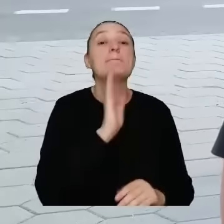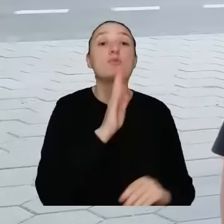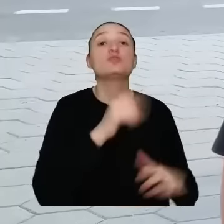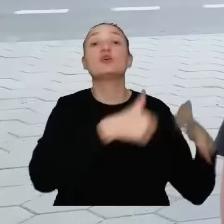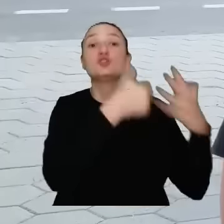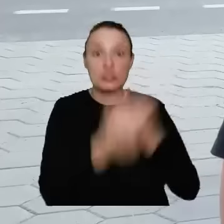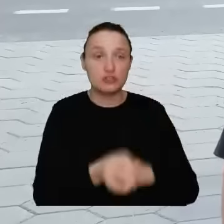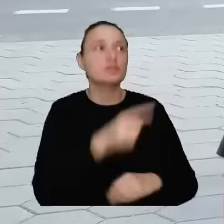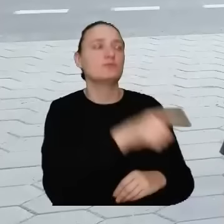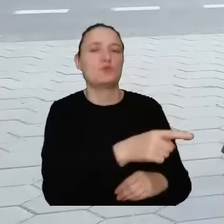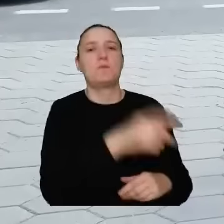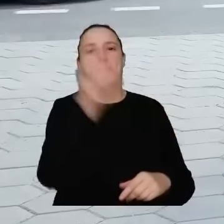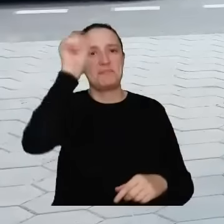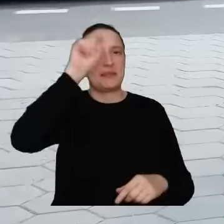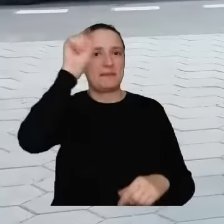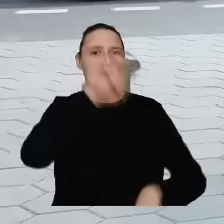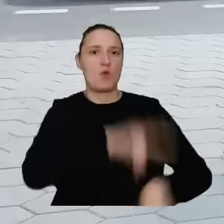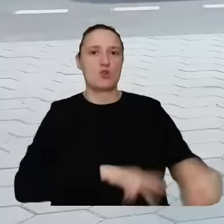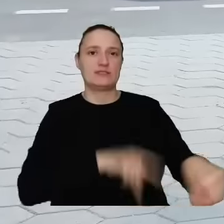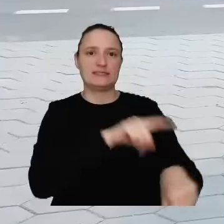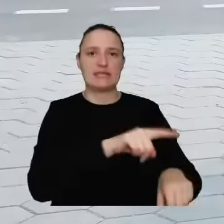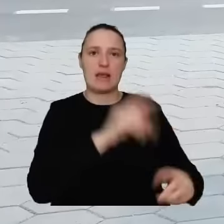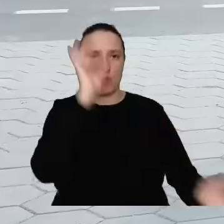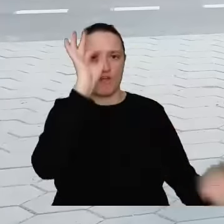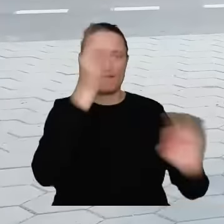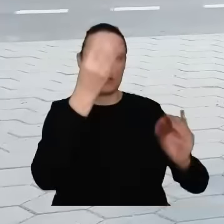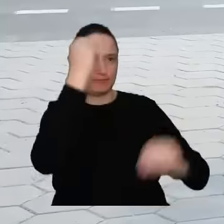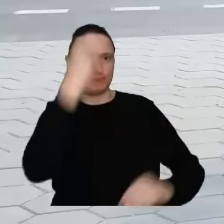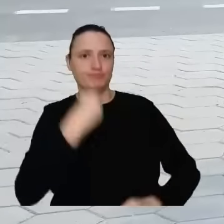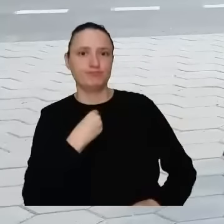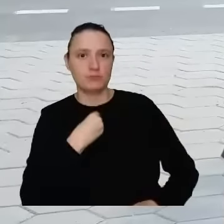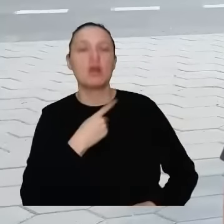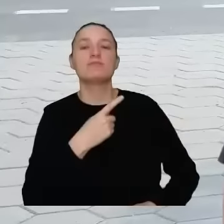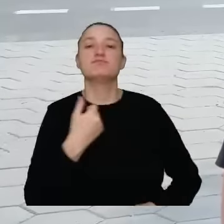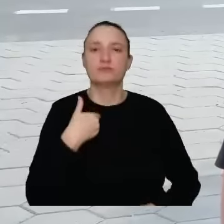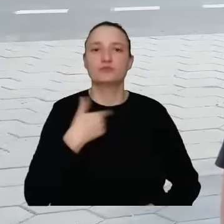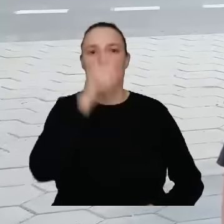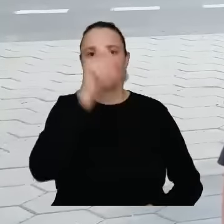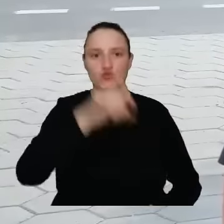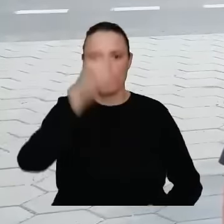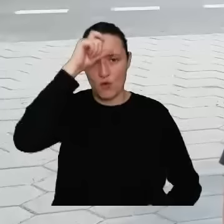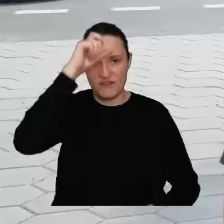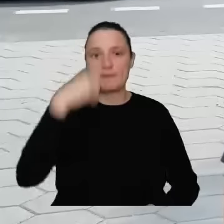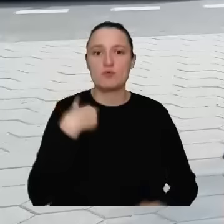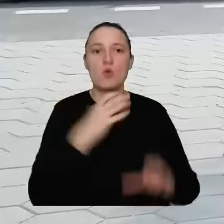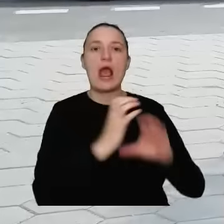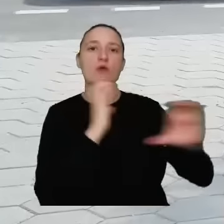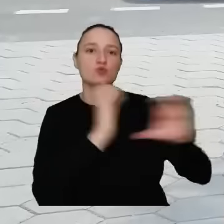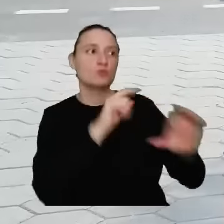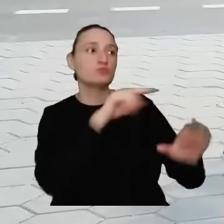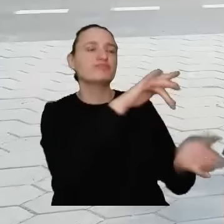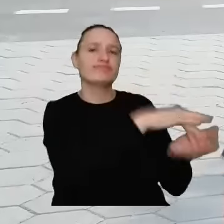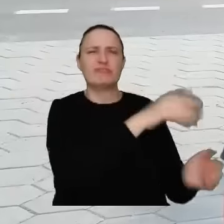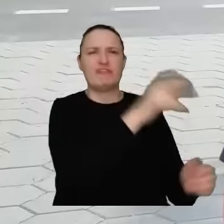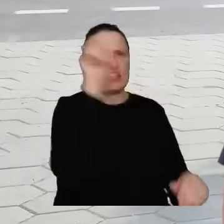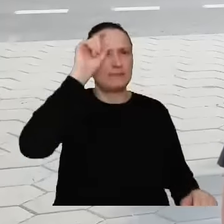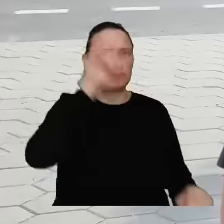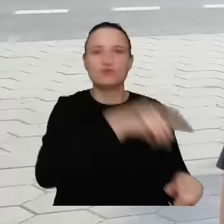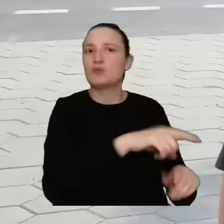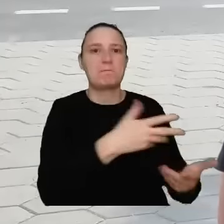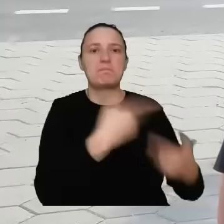Policja Federalna, że był to człowiek, który został legitymowany w autobusie już na terenie Niemiec i nie